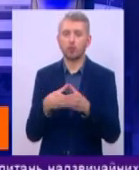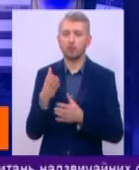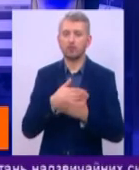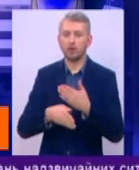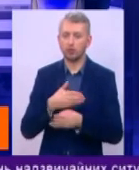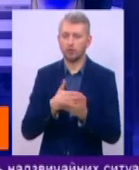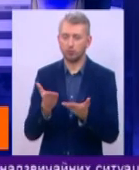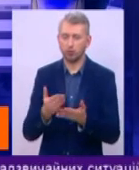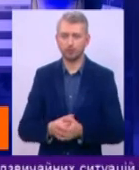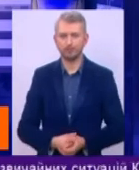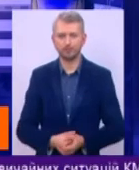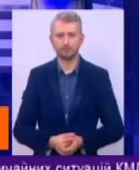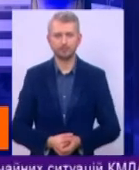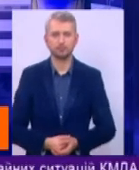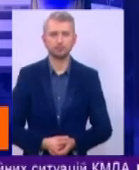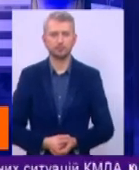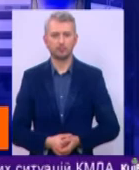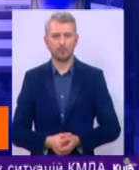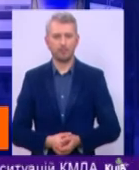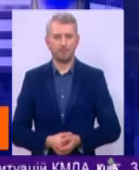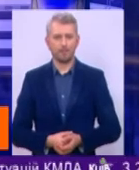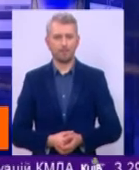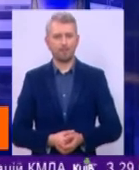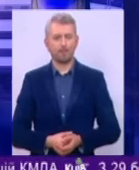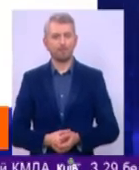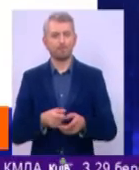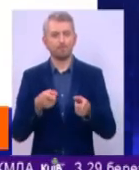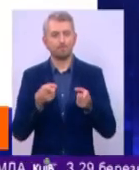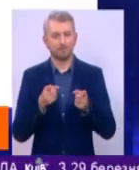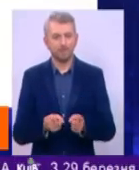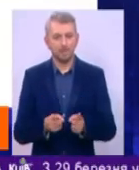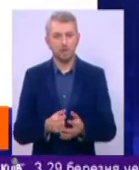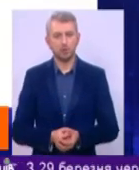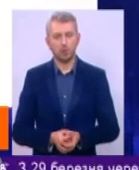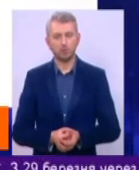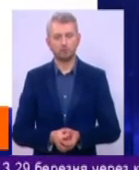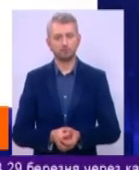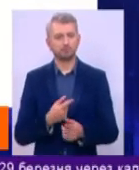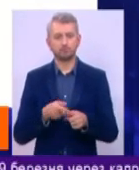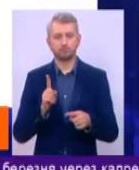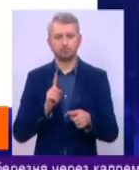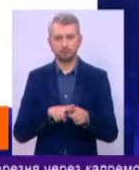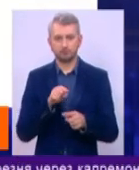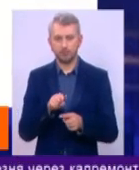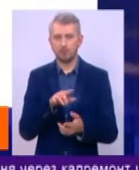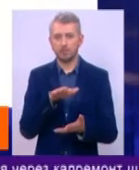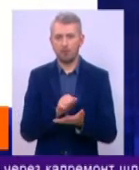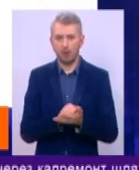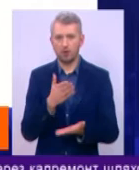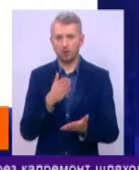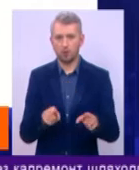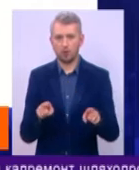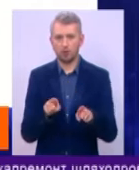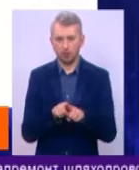інвалідності. Прошу, будь ласка. Ну, дійсно, це, цим займається, якщо таке